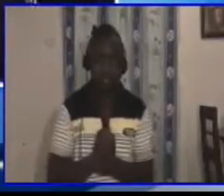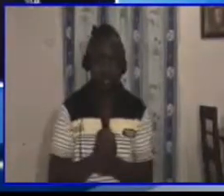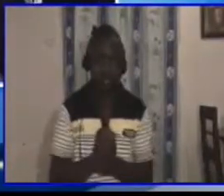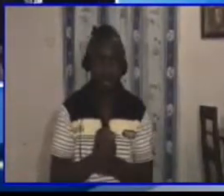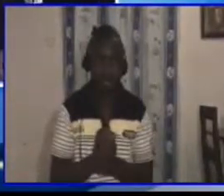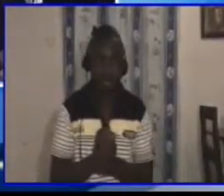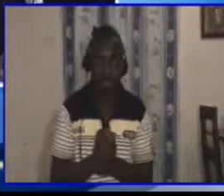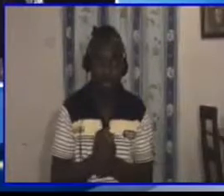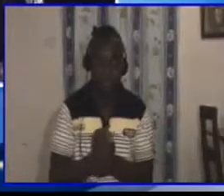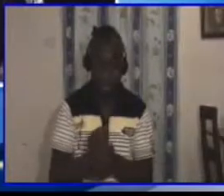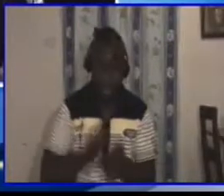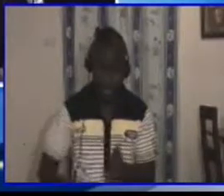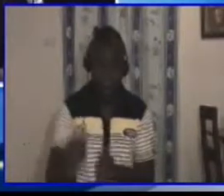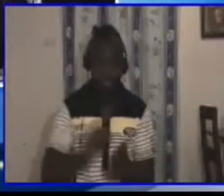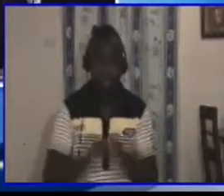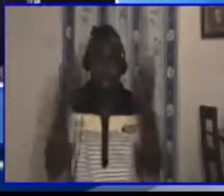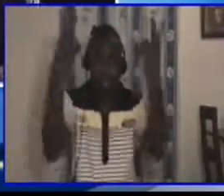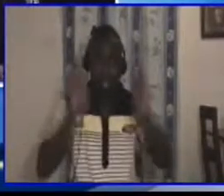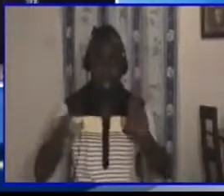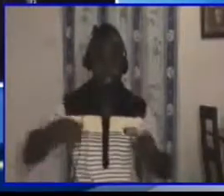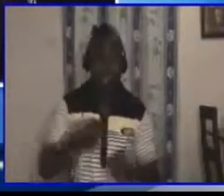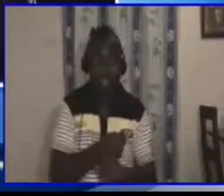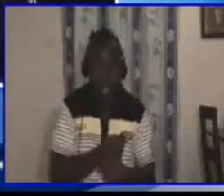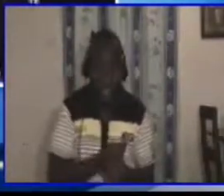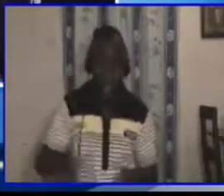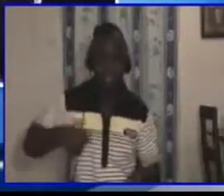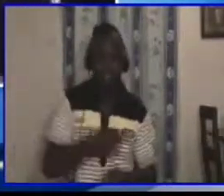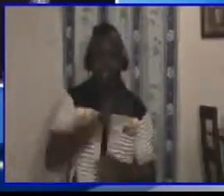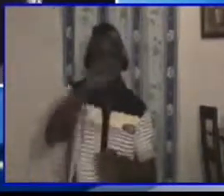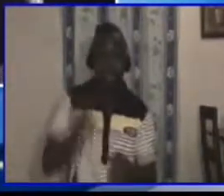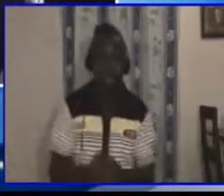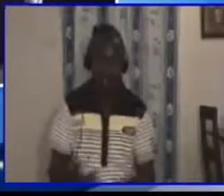la giustificazione per fede